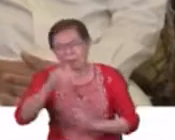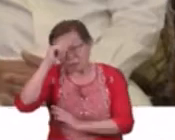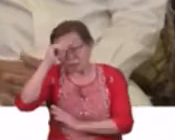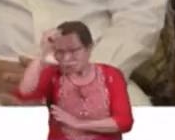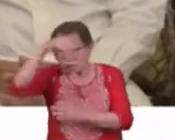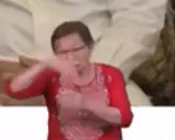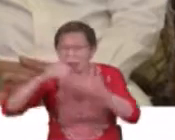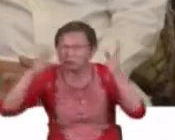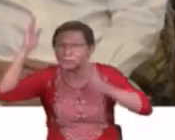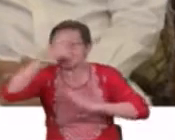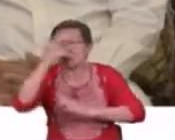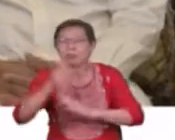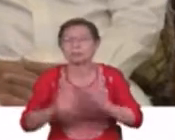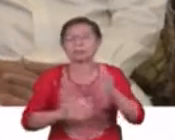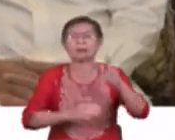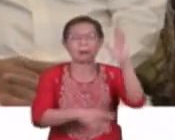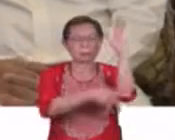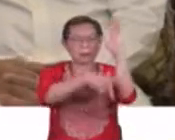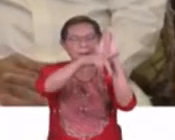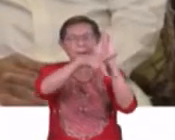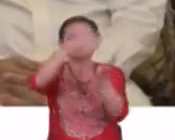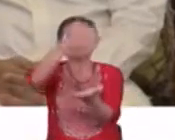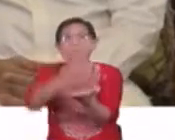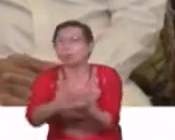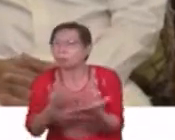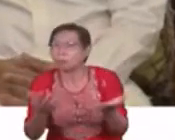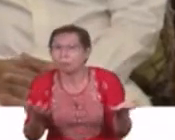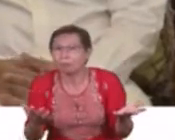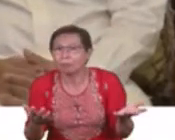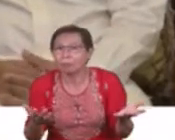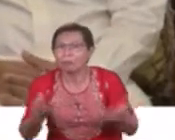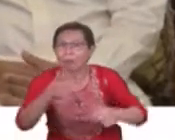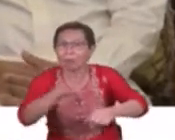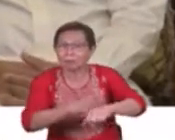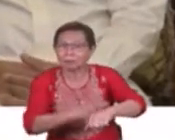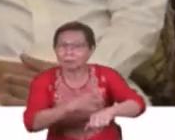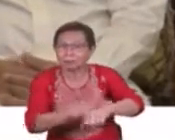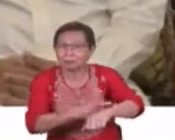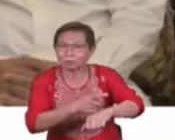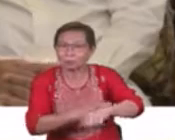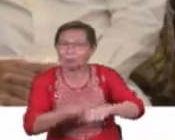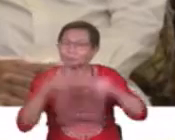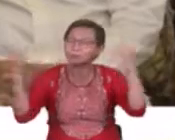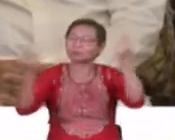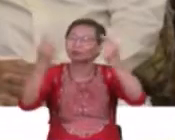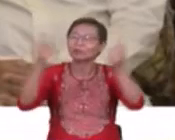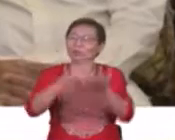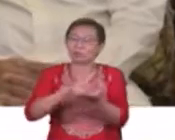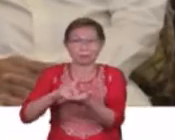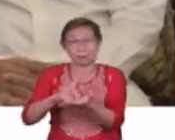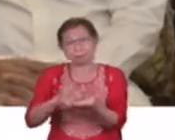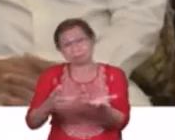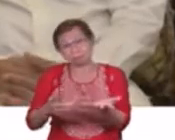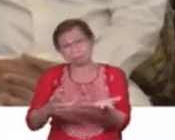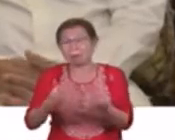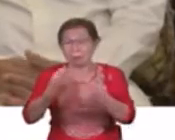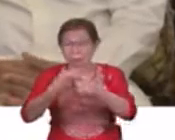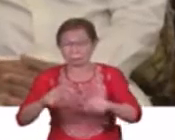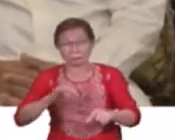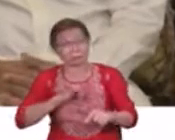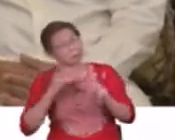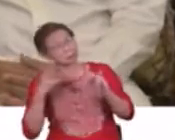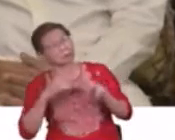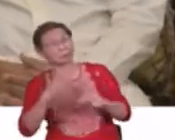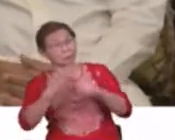kerana membubarkan Parlimen sewaktu sambutan Hari Deepavali. Tetapi apa yang